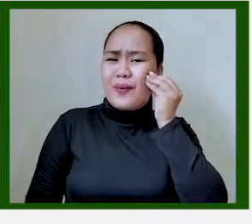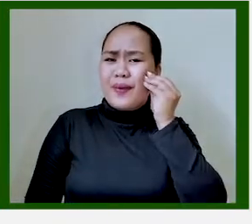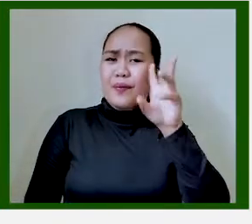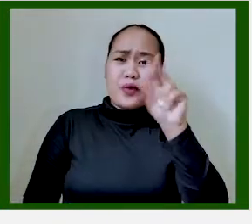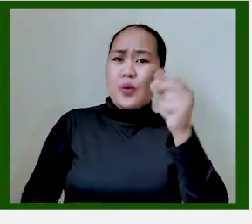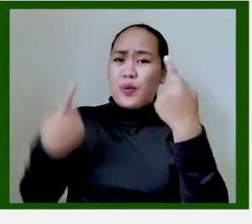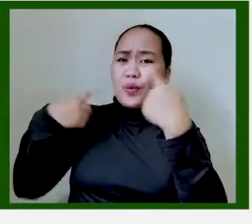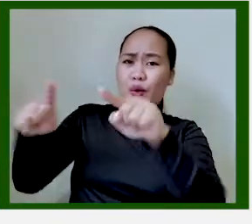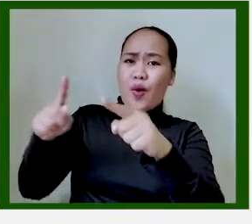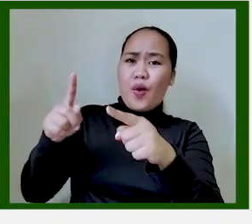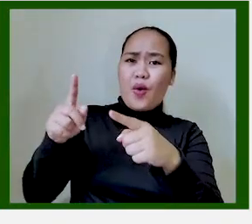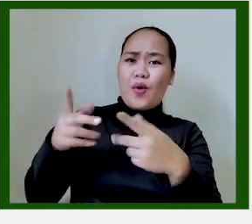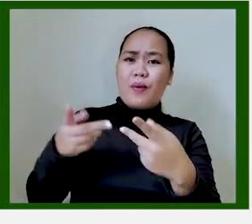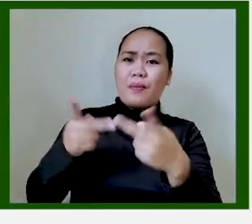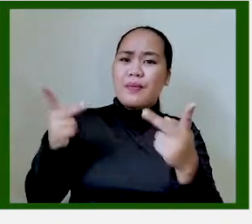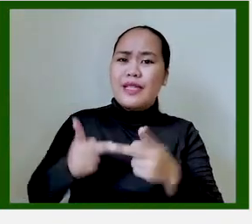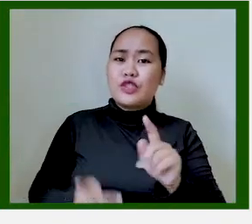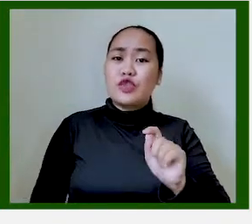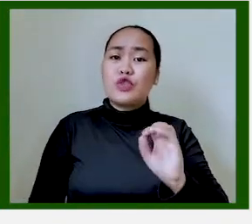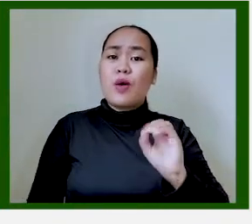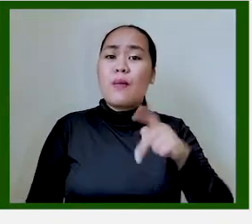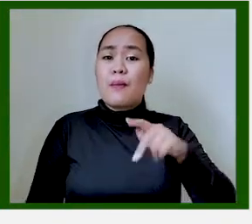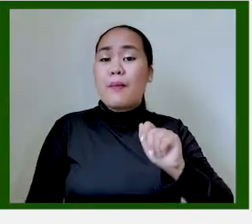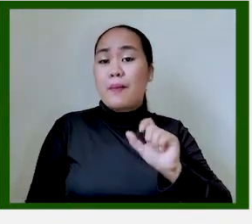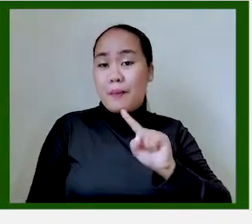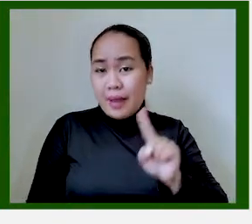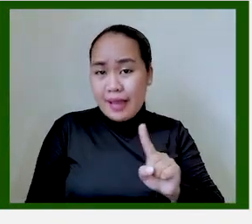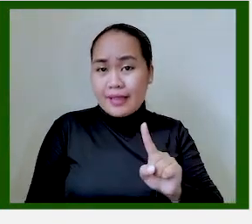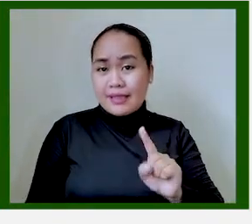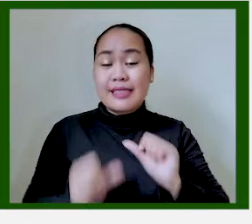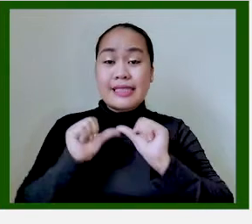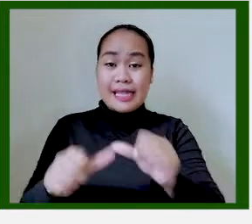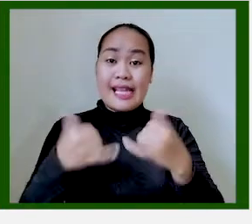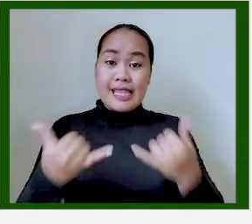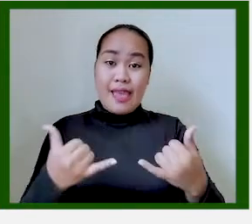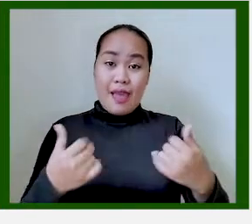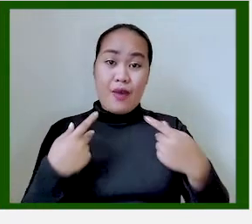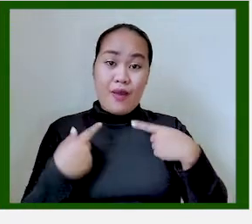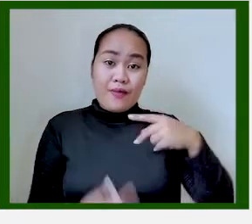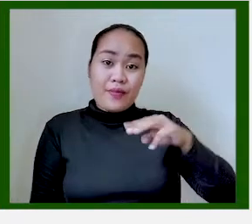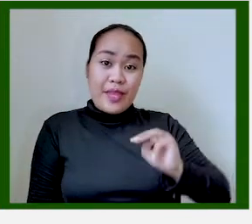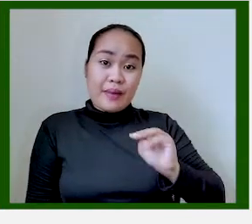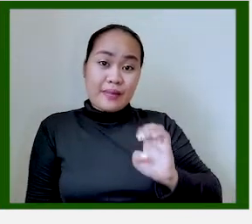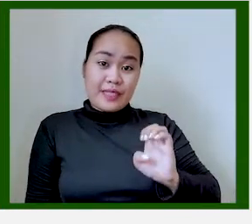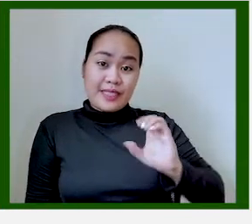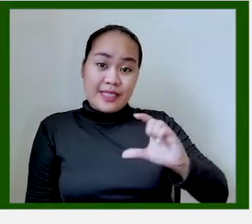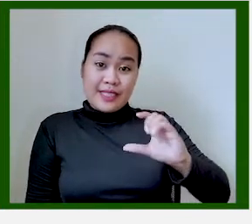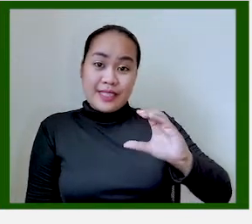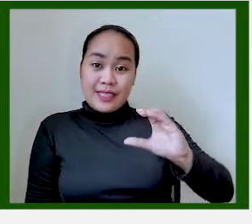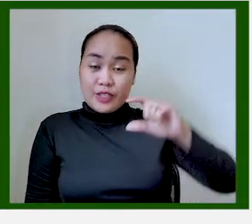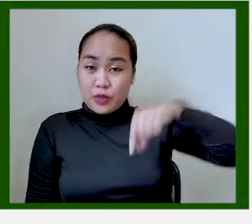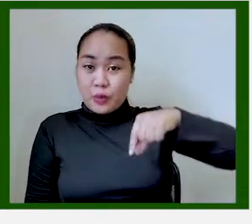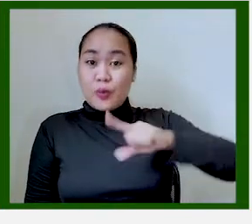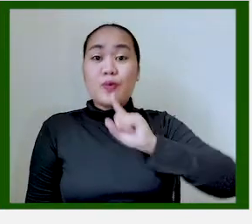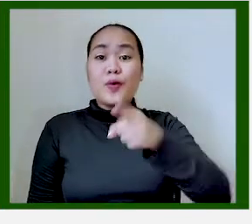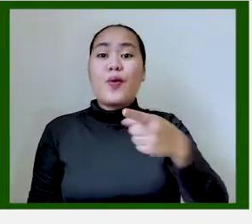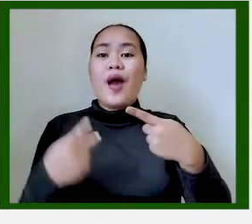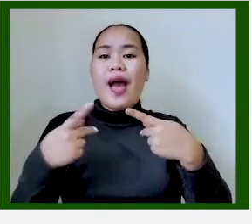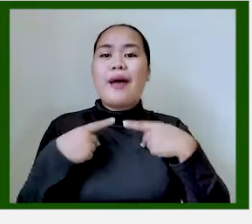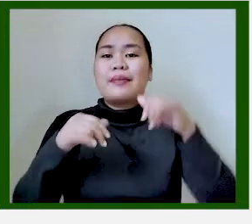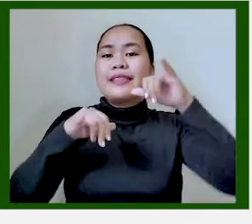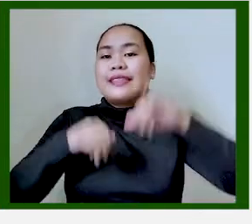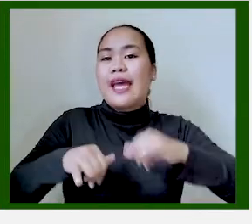We are still in MECQ, so technically stay home pa rin, no, for essentials pa rin ang ating labas until